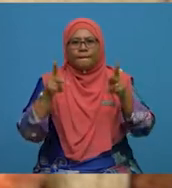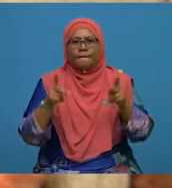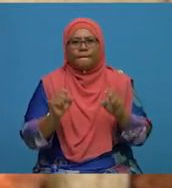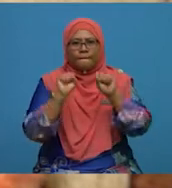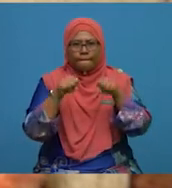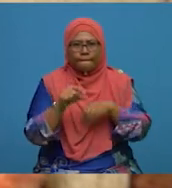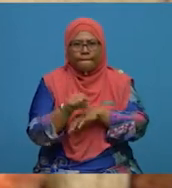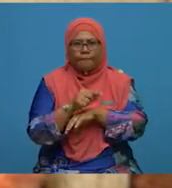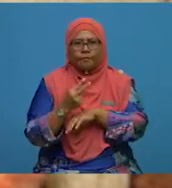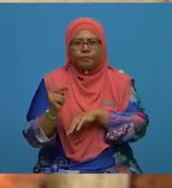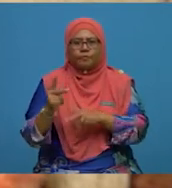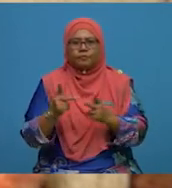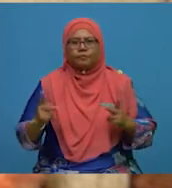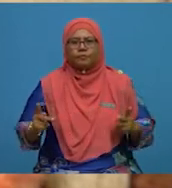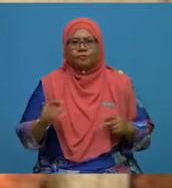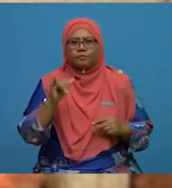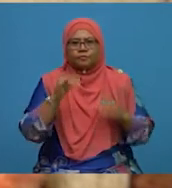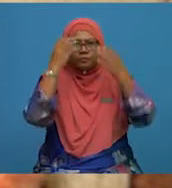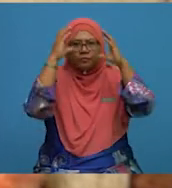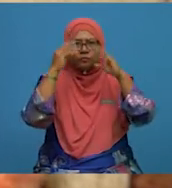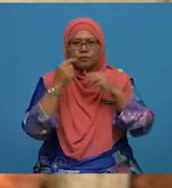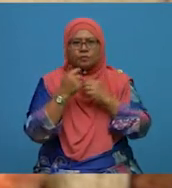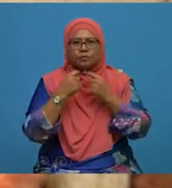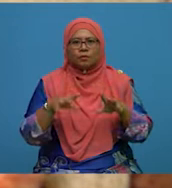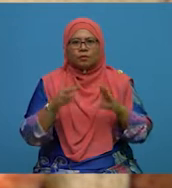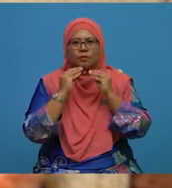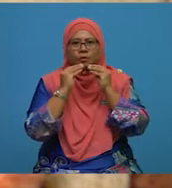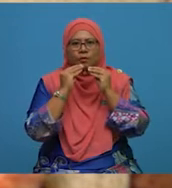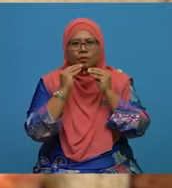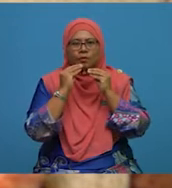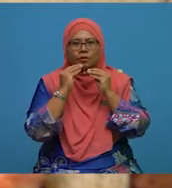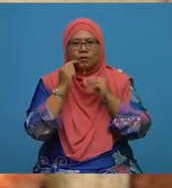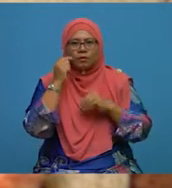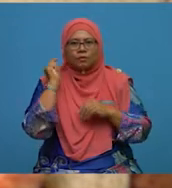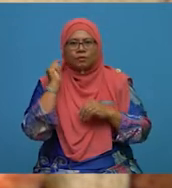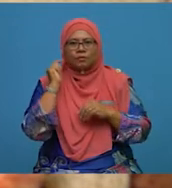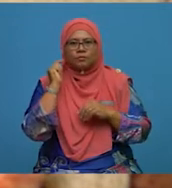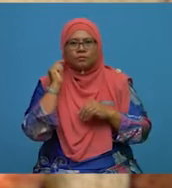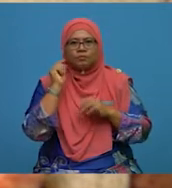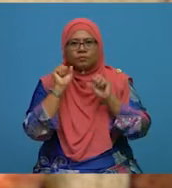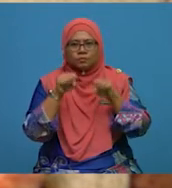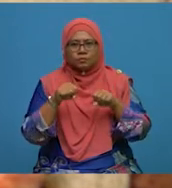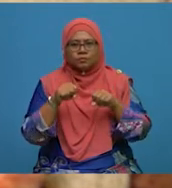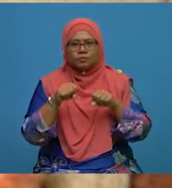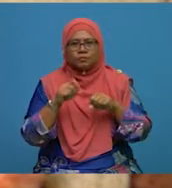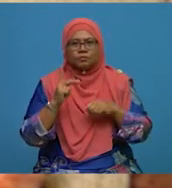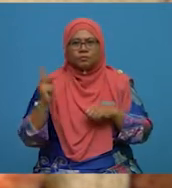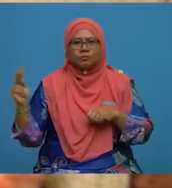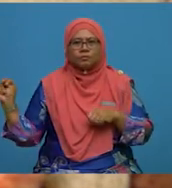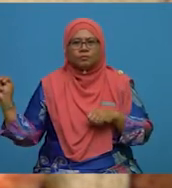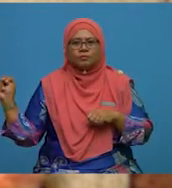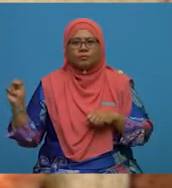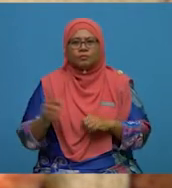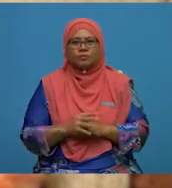Pelajar-pelajar boleh menggunakan kaedah yang cikgu telah ajar sebentar tadi. Boleh kan?